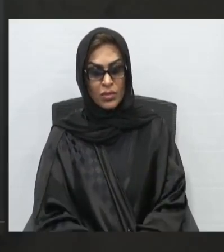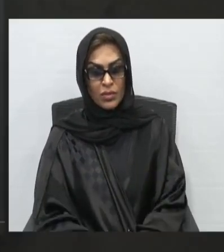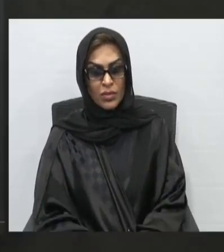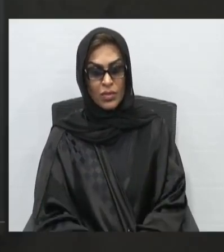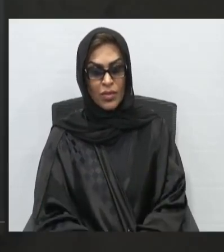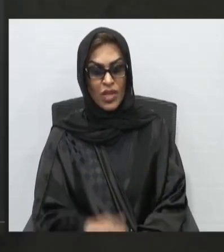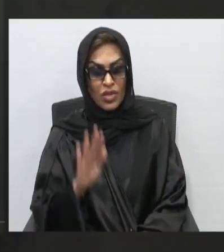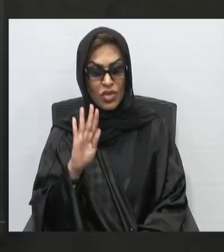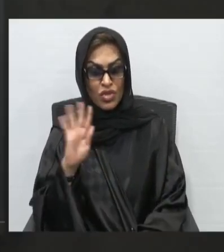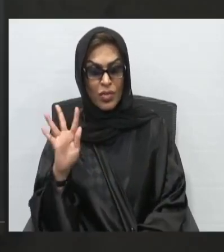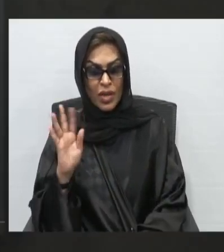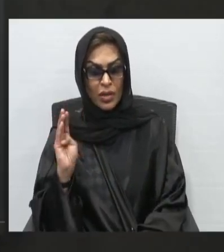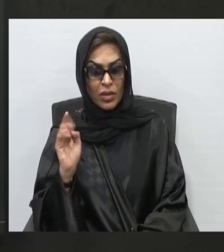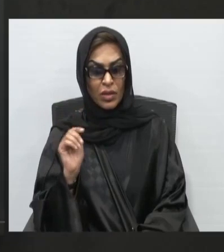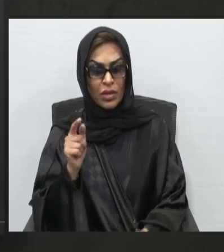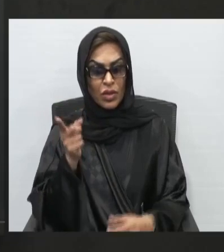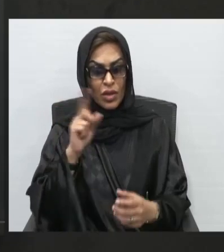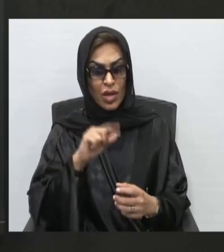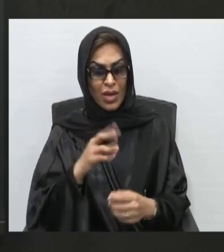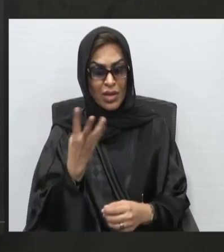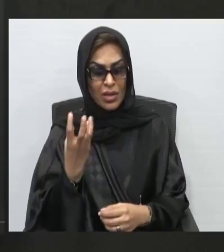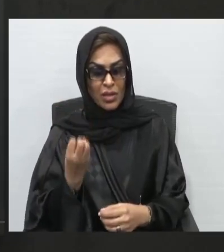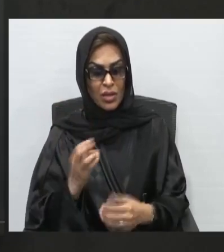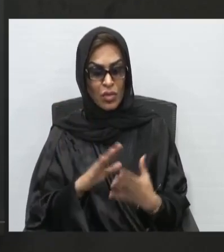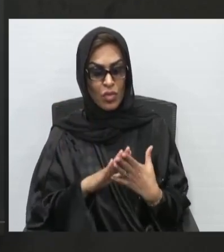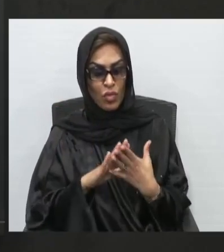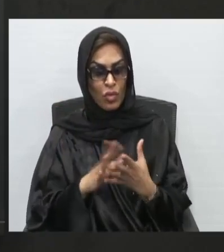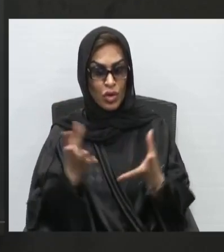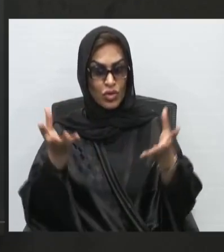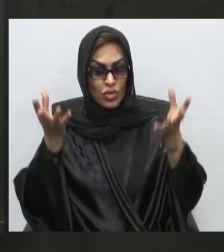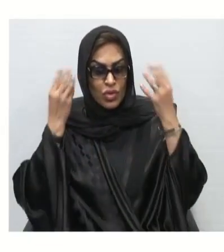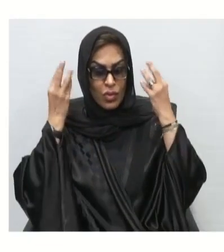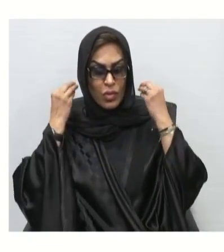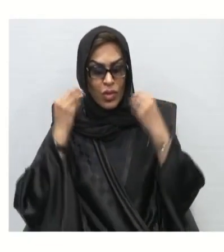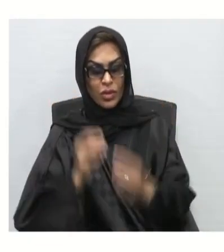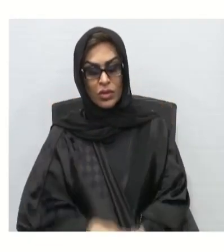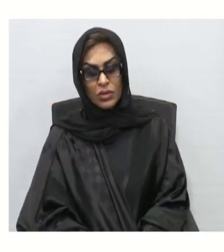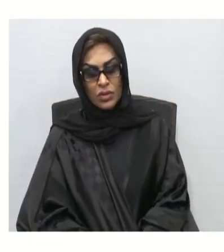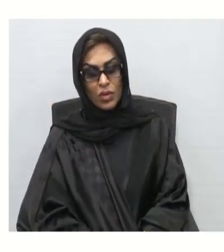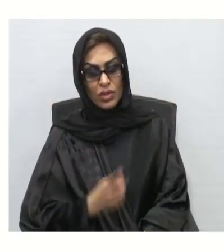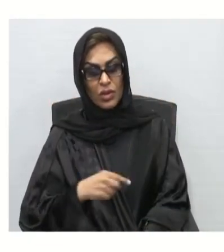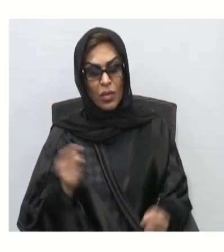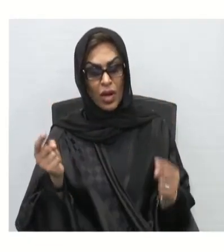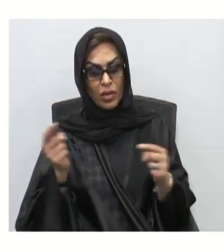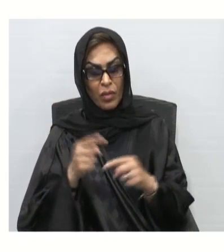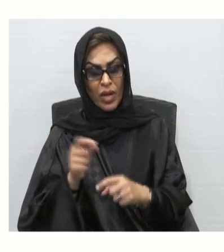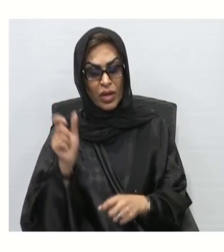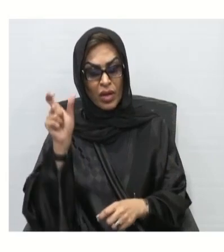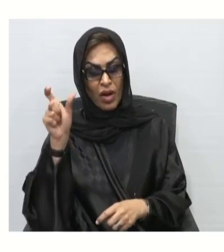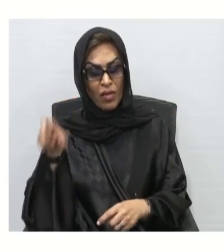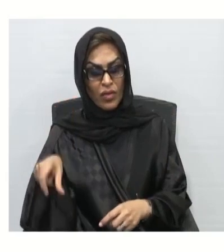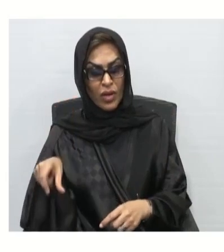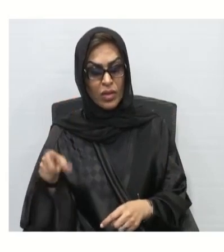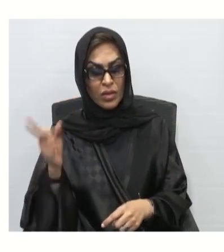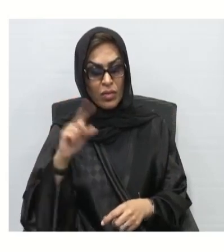شبكه الانترنت اسهل وسيله لجمع المعلومات وتبادلها بين الافراد في العالم